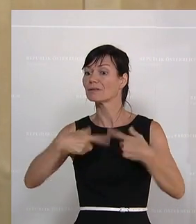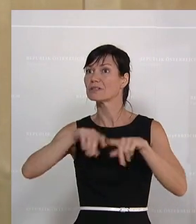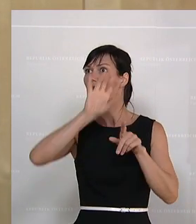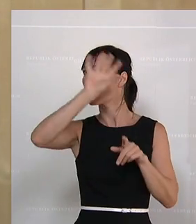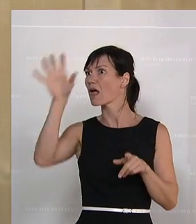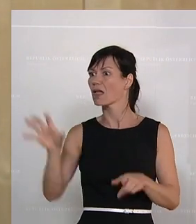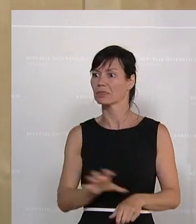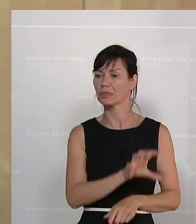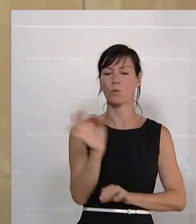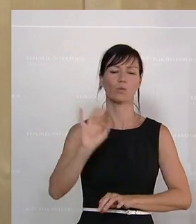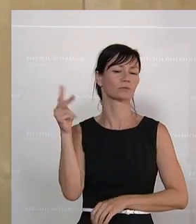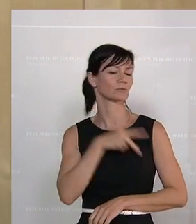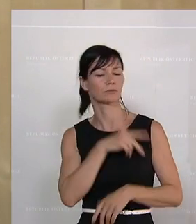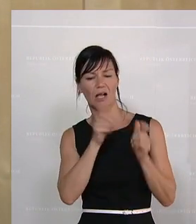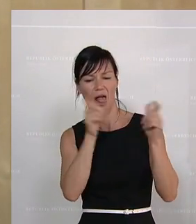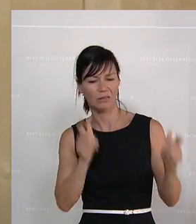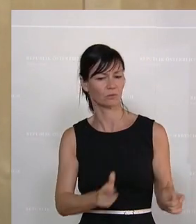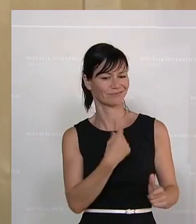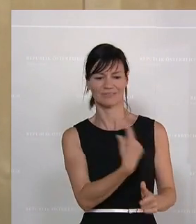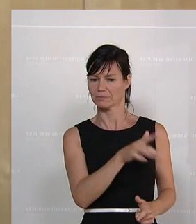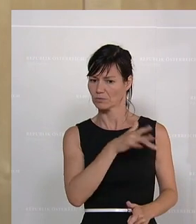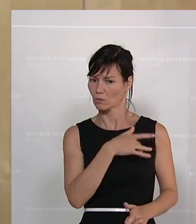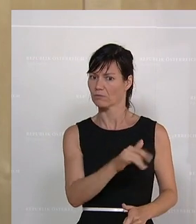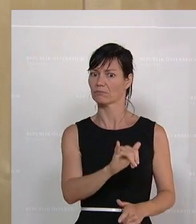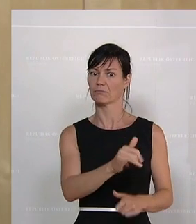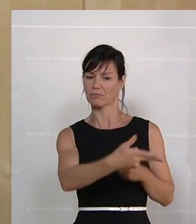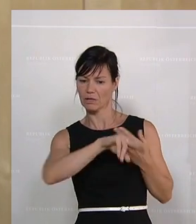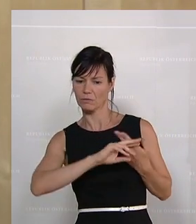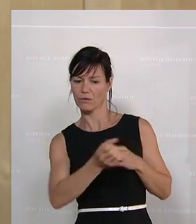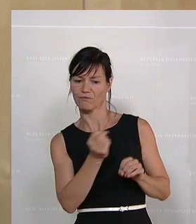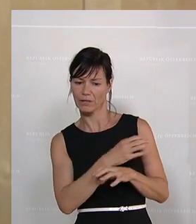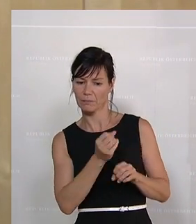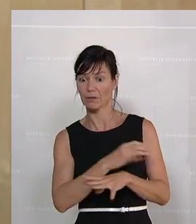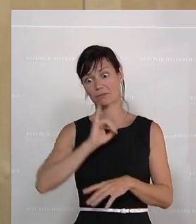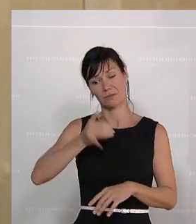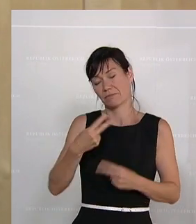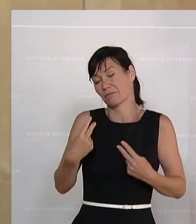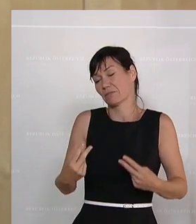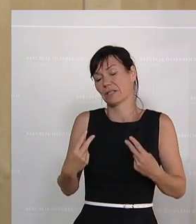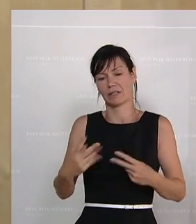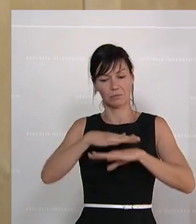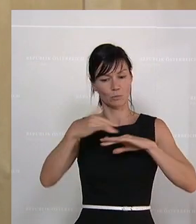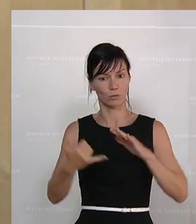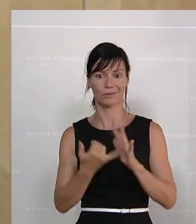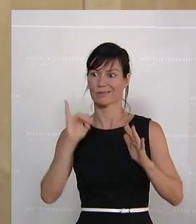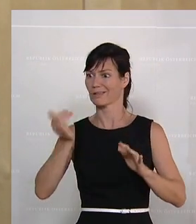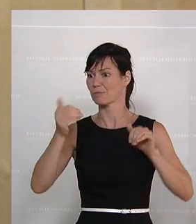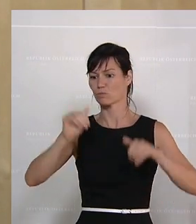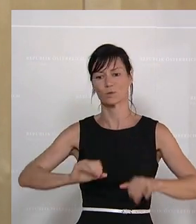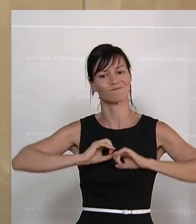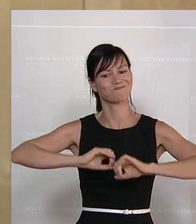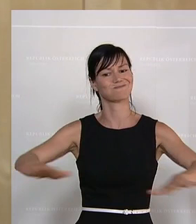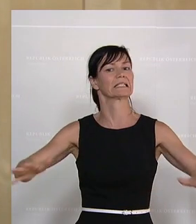sozialen einrichtungen die davon betroffen sind dass das eine enorm wichtige initiative ist die natürlich breiter publiziert